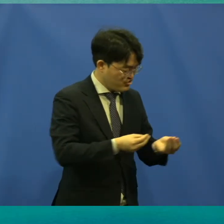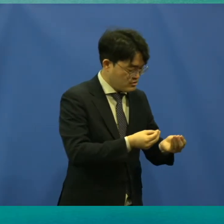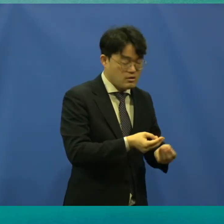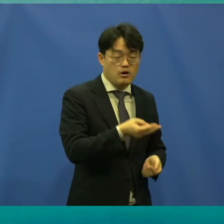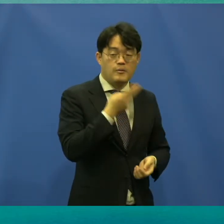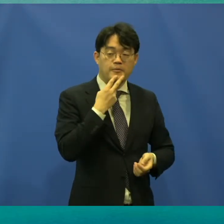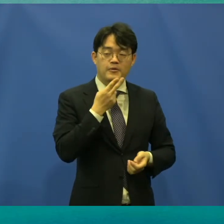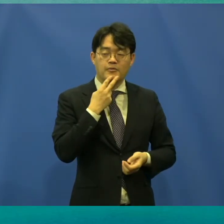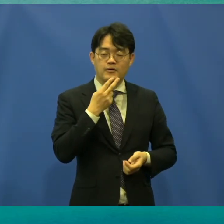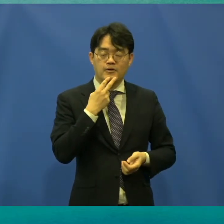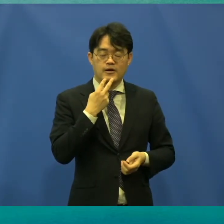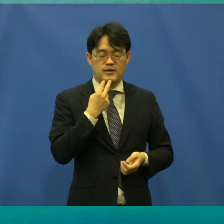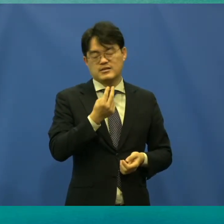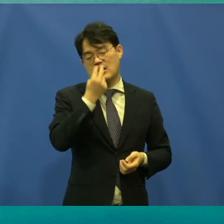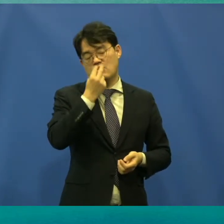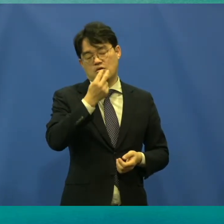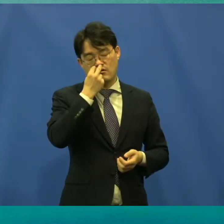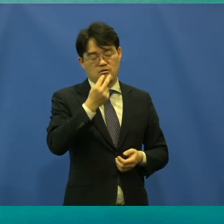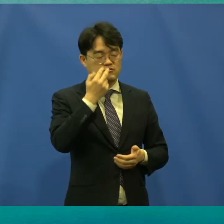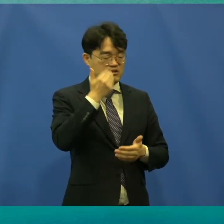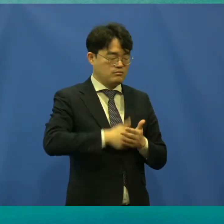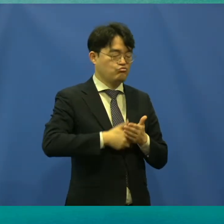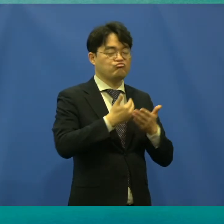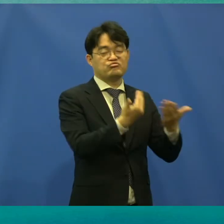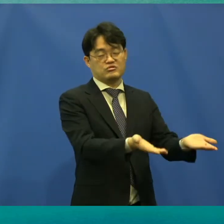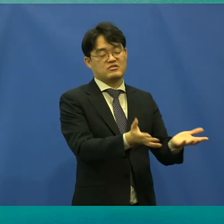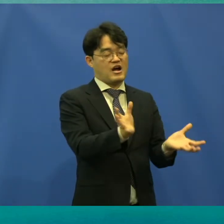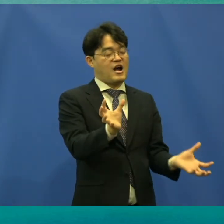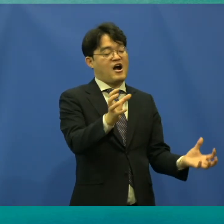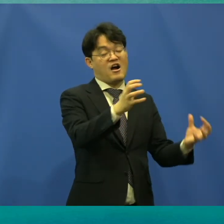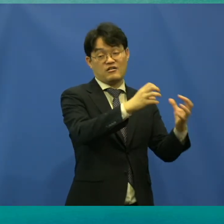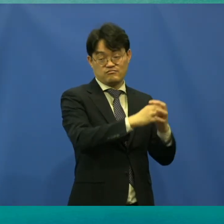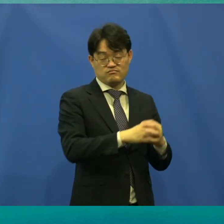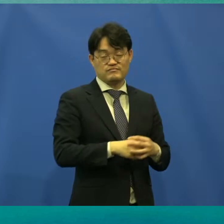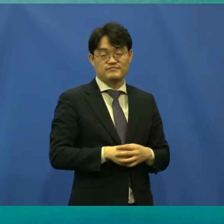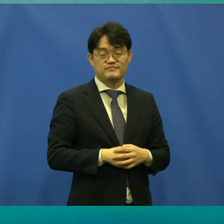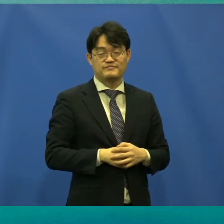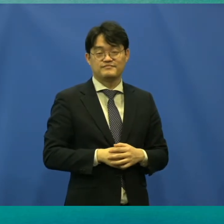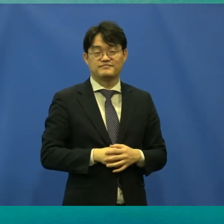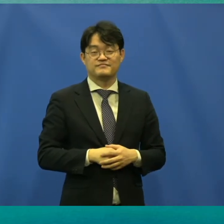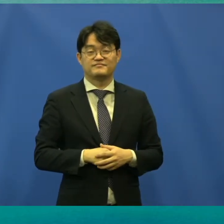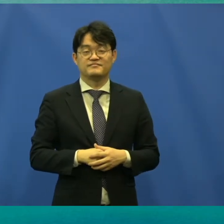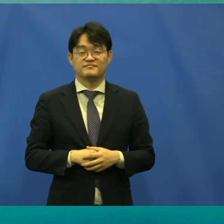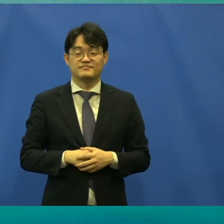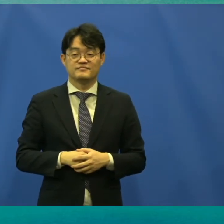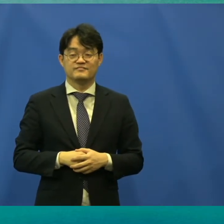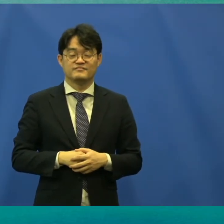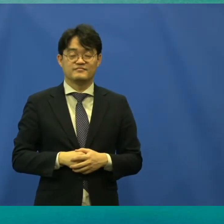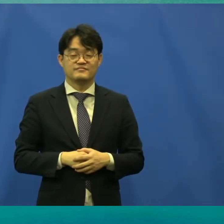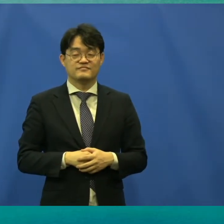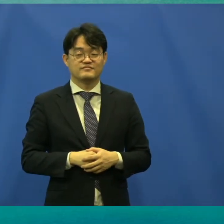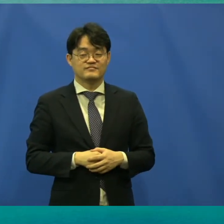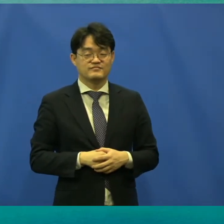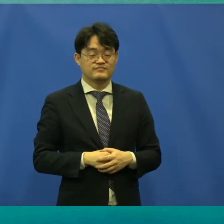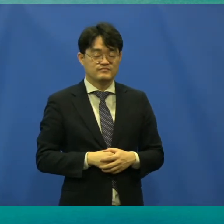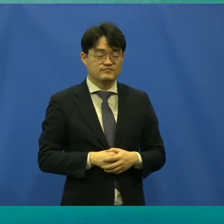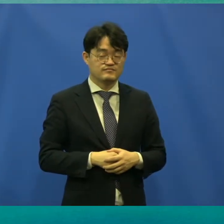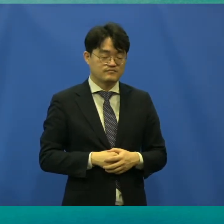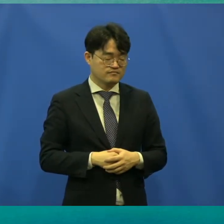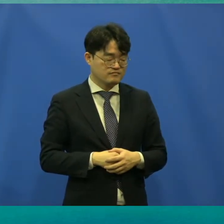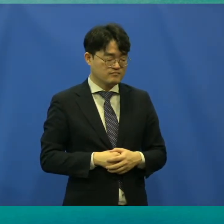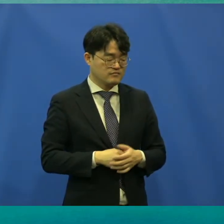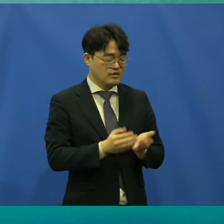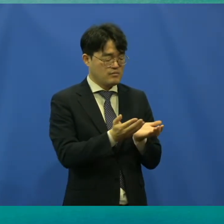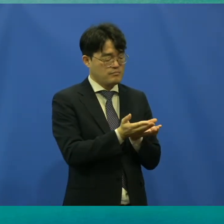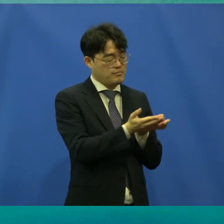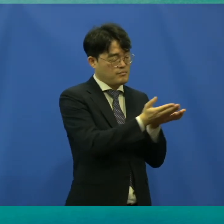왜? 다 끝난 것 같은데 그 풍랑 위에서 선원들이 요나를 던져버렸을 때 끝난 것 같은데